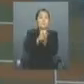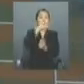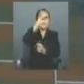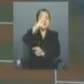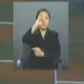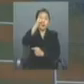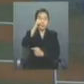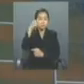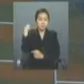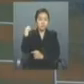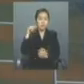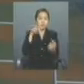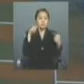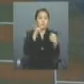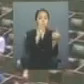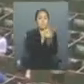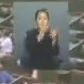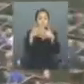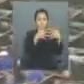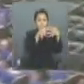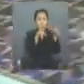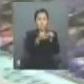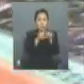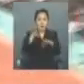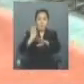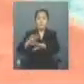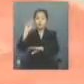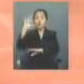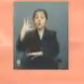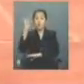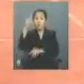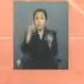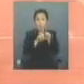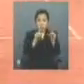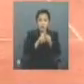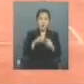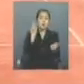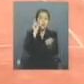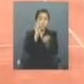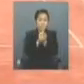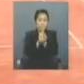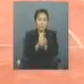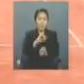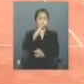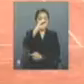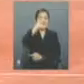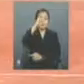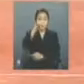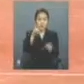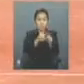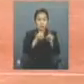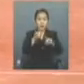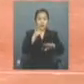หรัฐอเมริกาส่วนนวัตโจโควิชมือ2ของโลกจากเซอร์เบียพบกับทีเอโมเดบัคเกอร์นักเทนนิสมือรายอันดับจากเนเธอร์